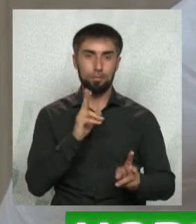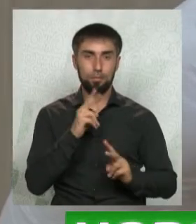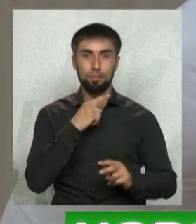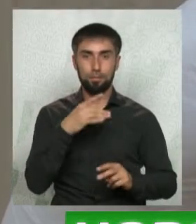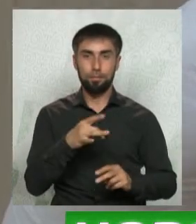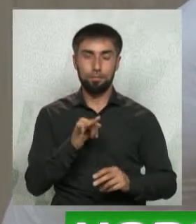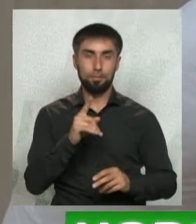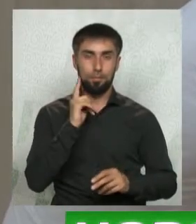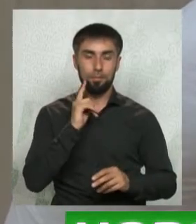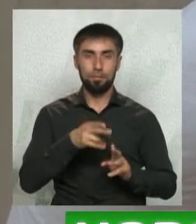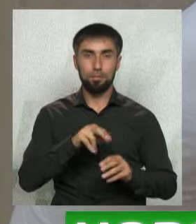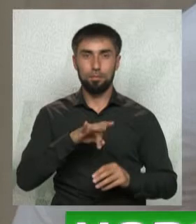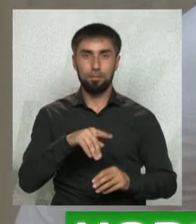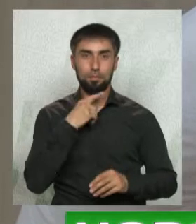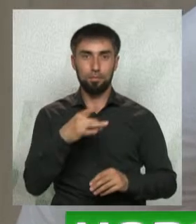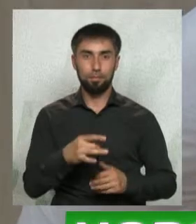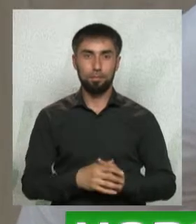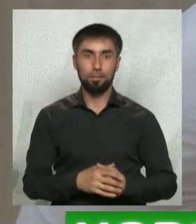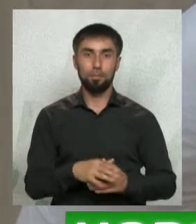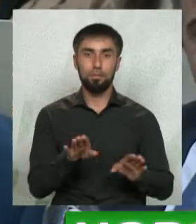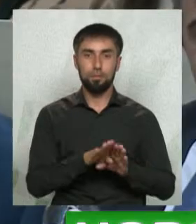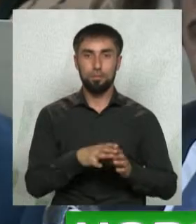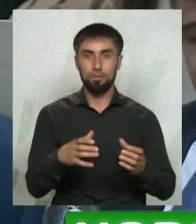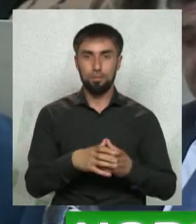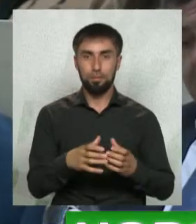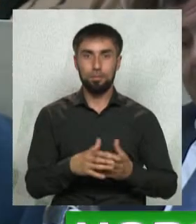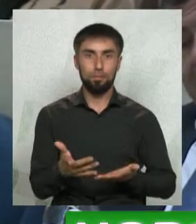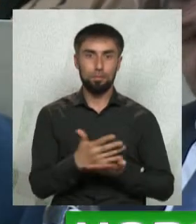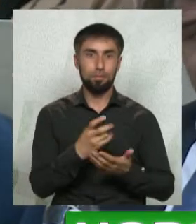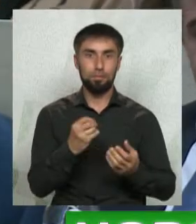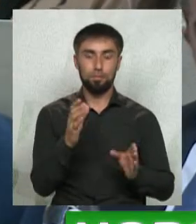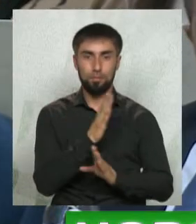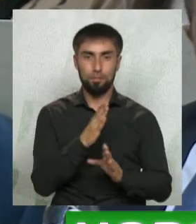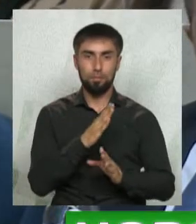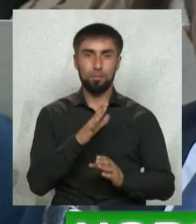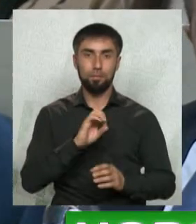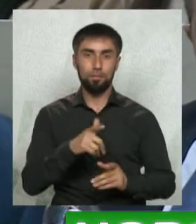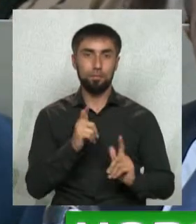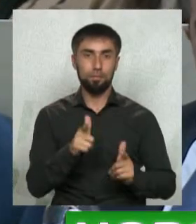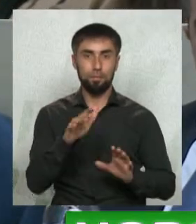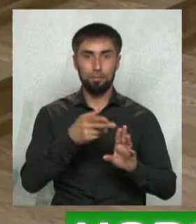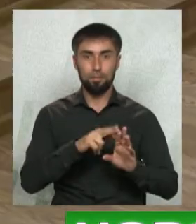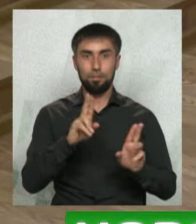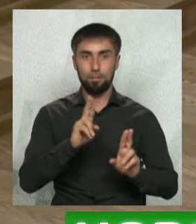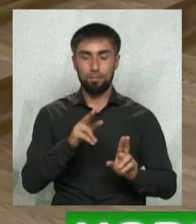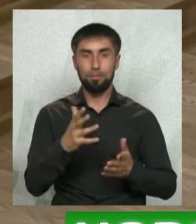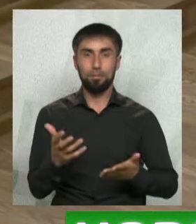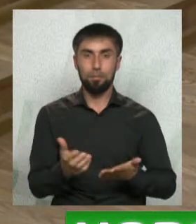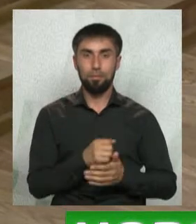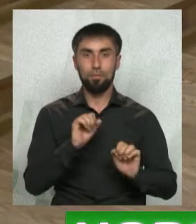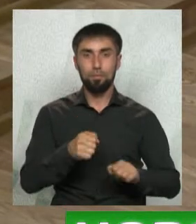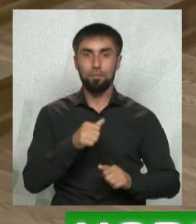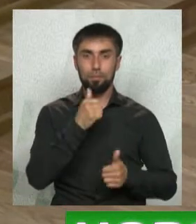Республики и Молодежного парламента Ингушетии. Такой состав собрался не случайно. Ведь согласно правилам, победители дебатов